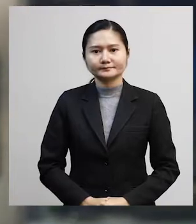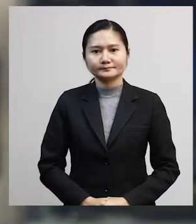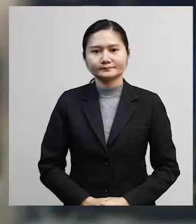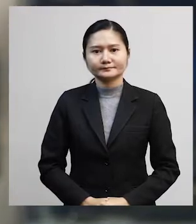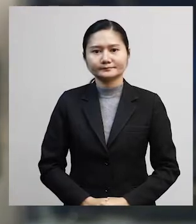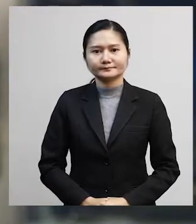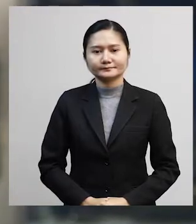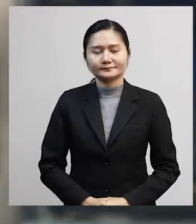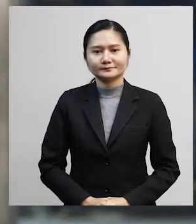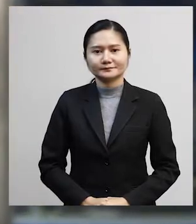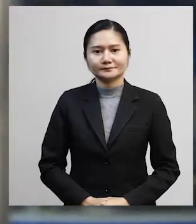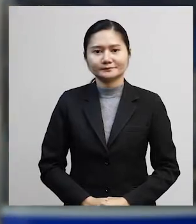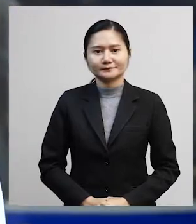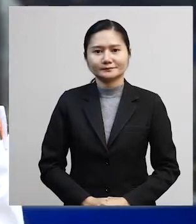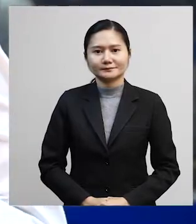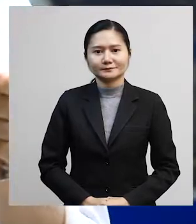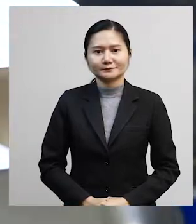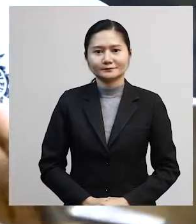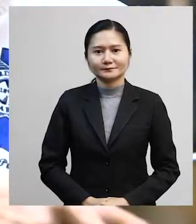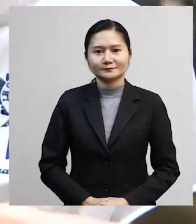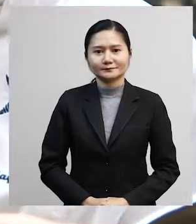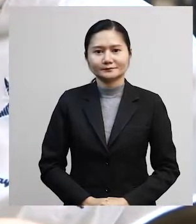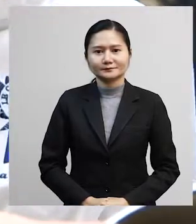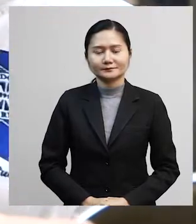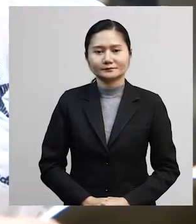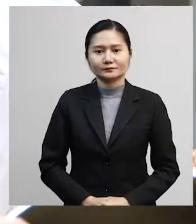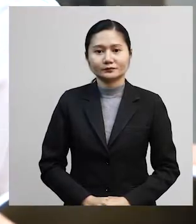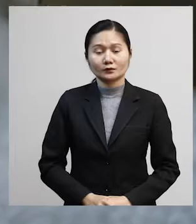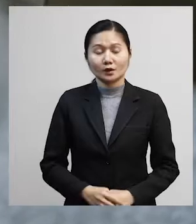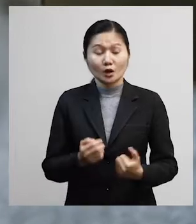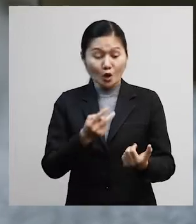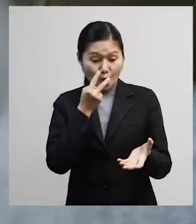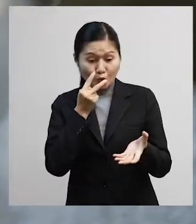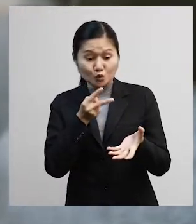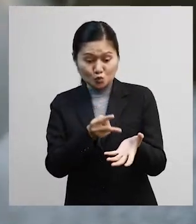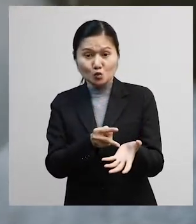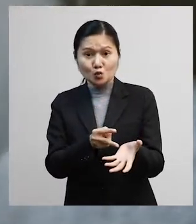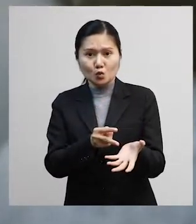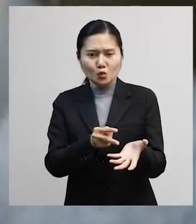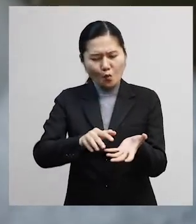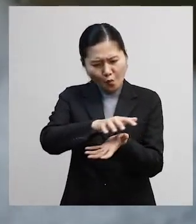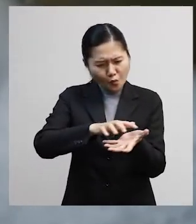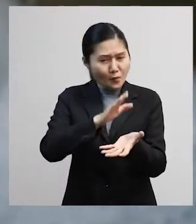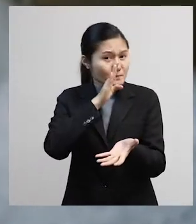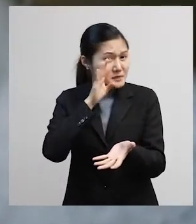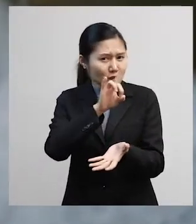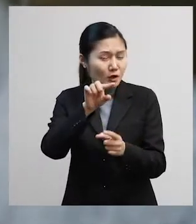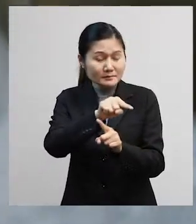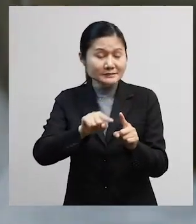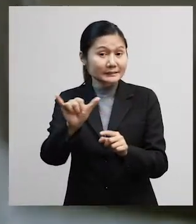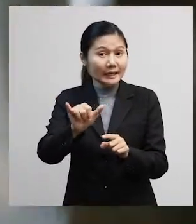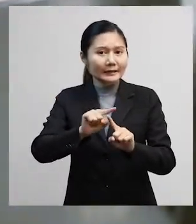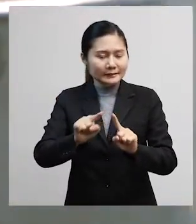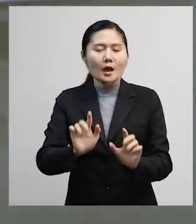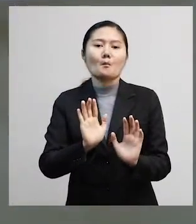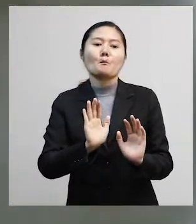ค่ะตอนนี้มันจะยังไม่ได้เข้ากันถึง 100% นะคะแต่แค่นี้เราพอแล้วค่ะเราก็สามารถที่